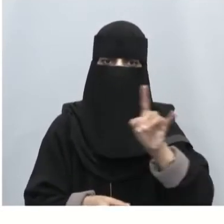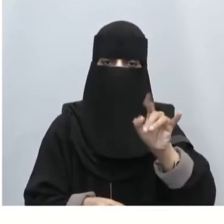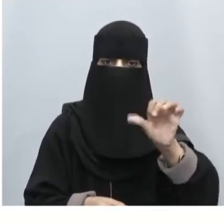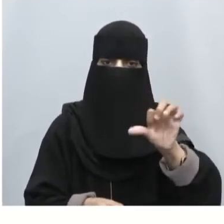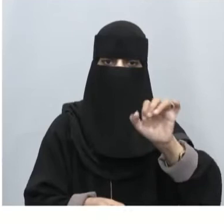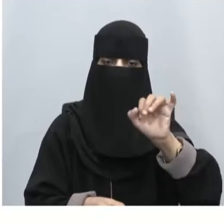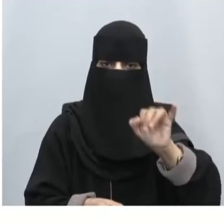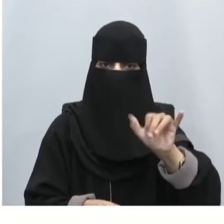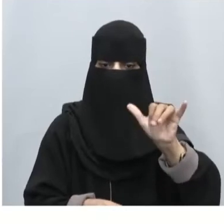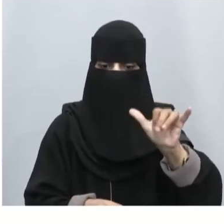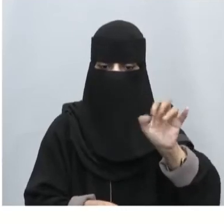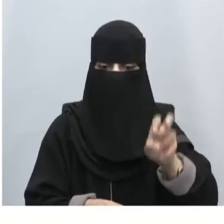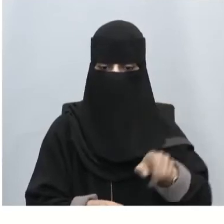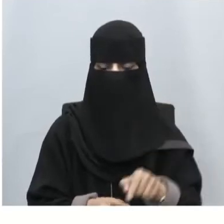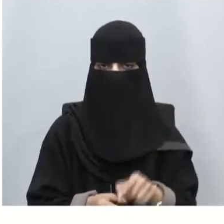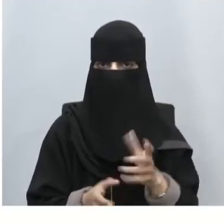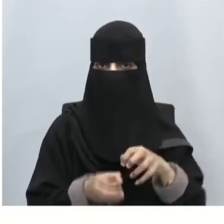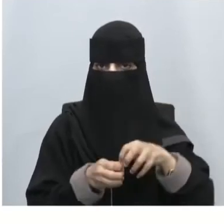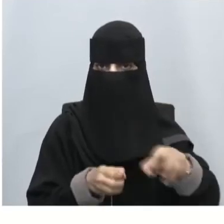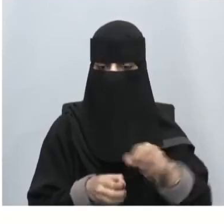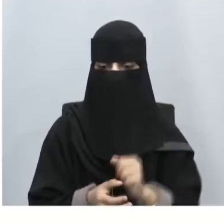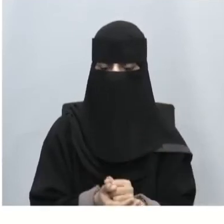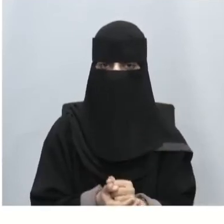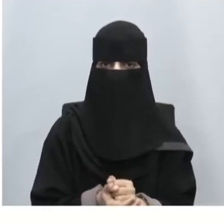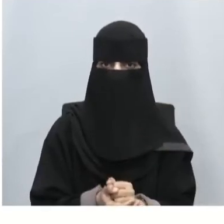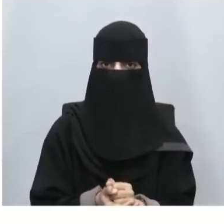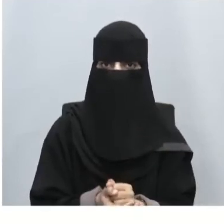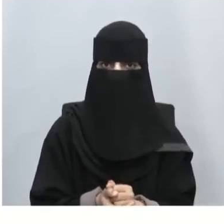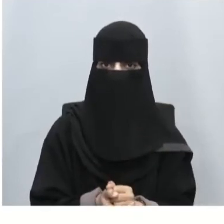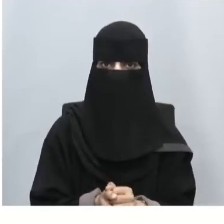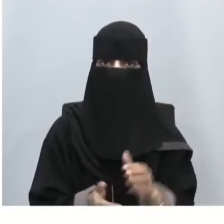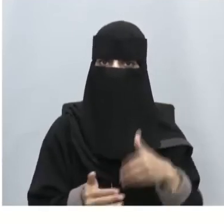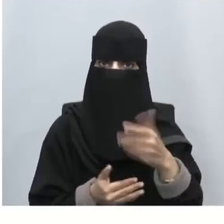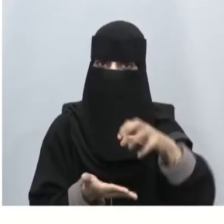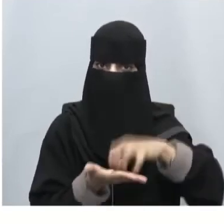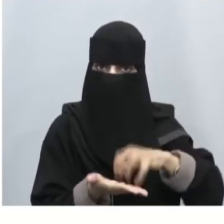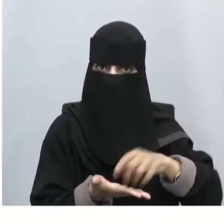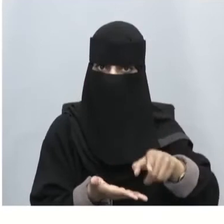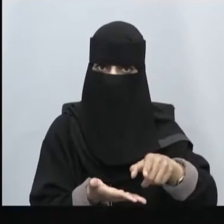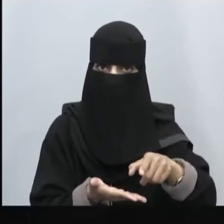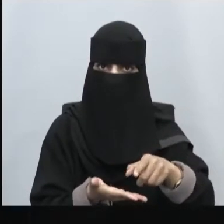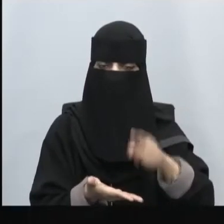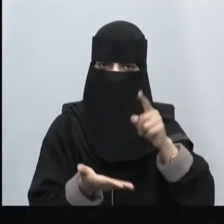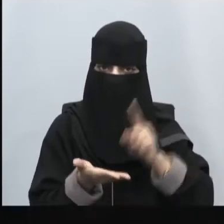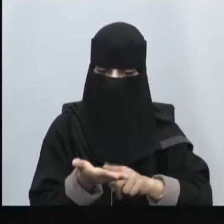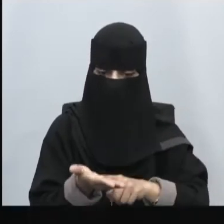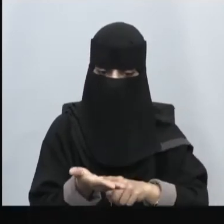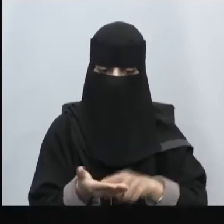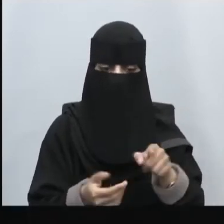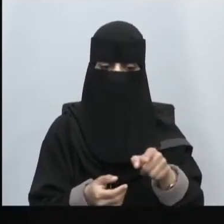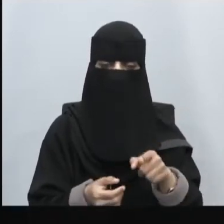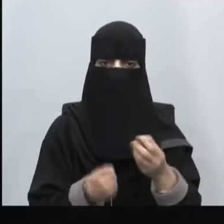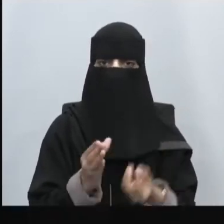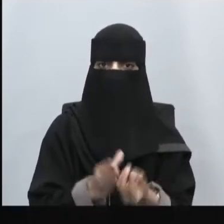في تلك الفتره تحديدا في اقليم الاندلس فكانت هناك دوله امويه بعد سقوط الدوله الامويه الاساسيه ظهرت